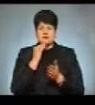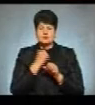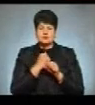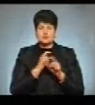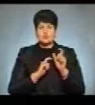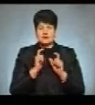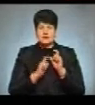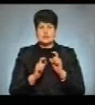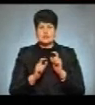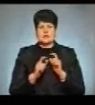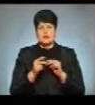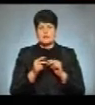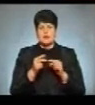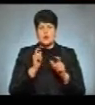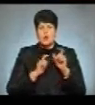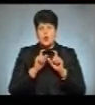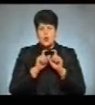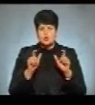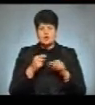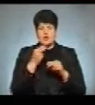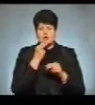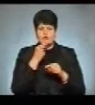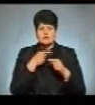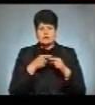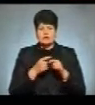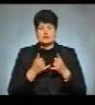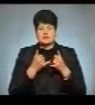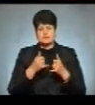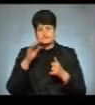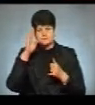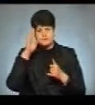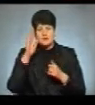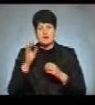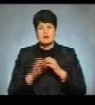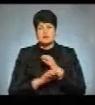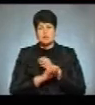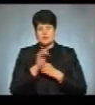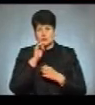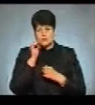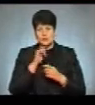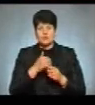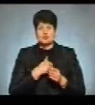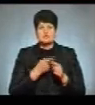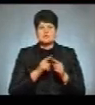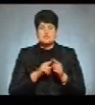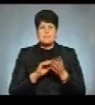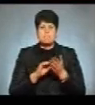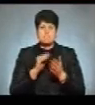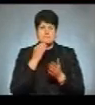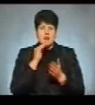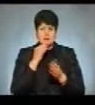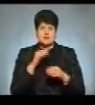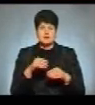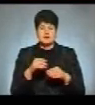коледжу харчових технологій для бійців на сході України. Ми хочемо, щоб ці імбирні пряники і паски